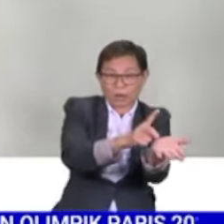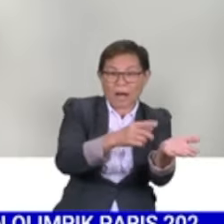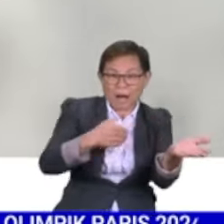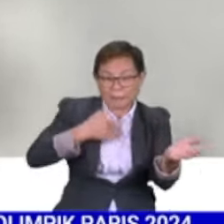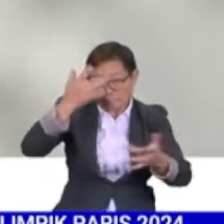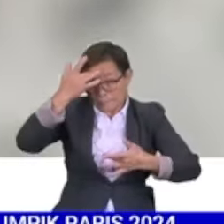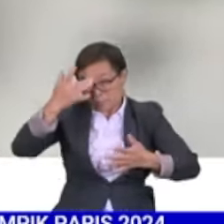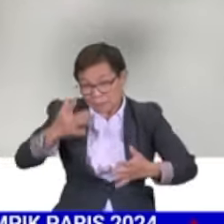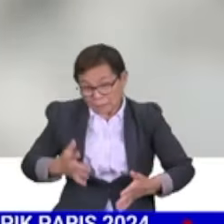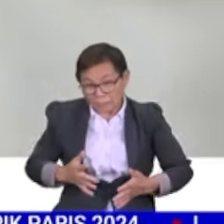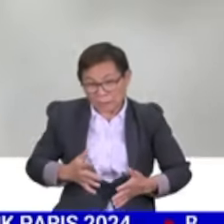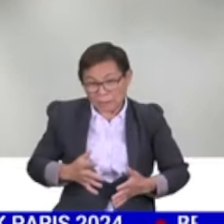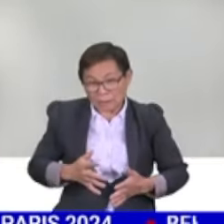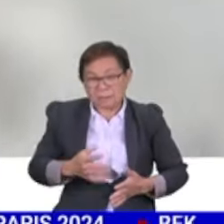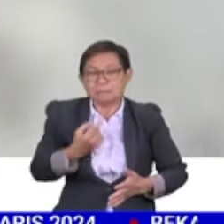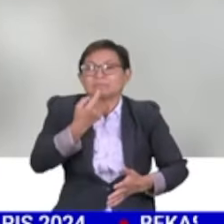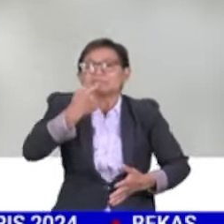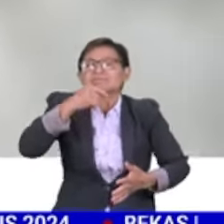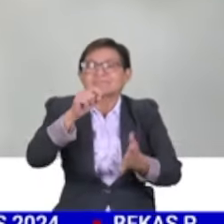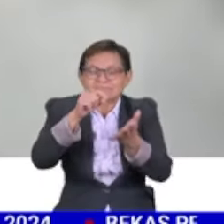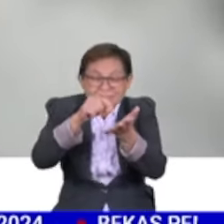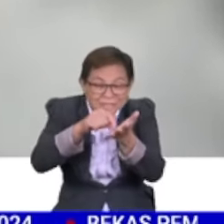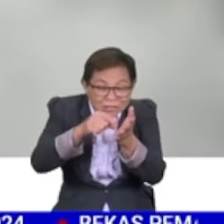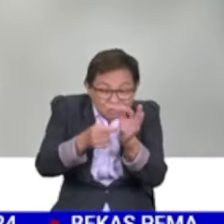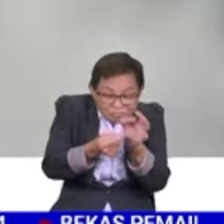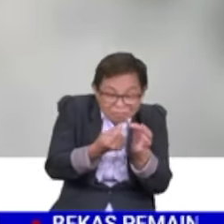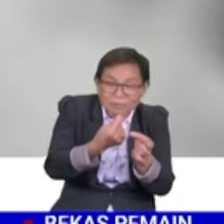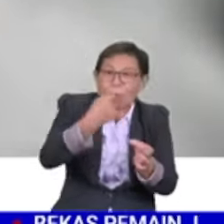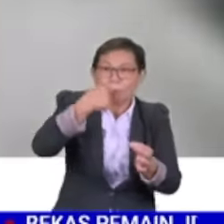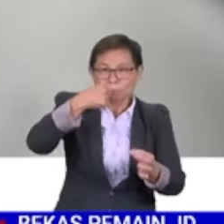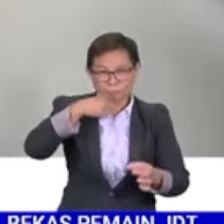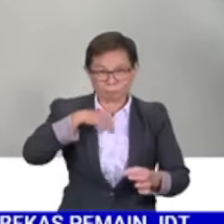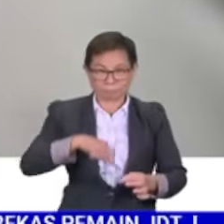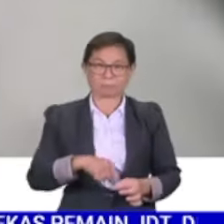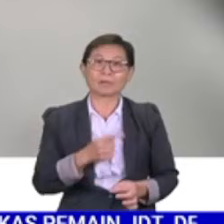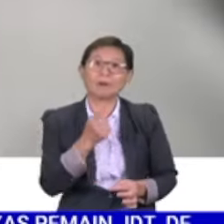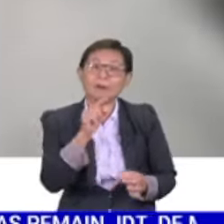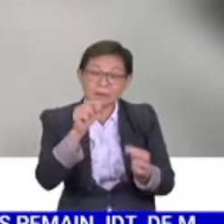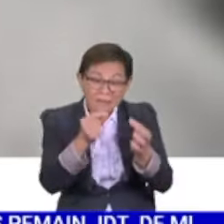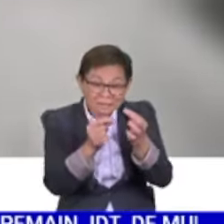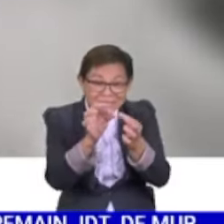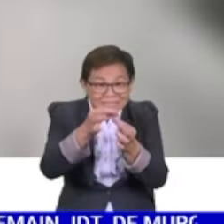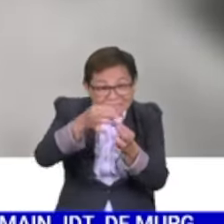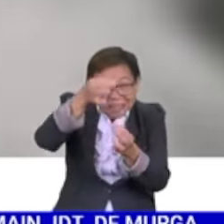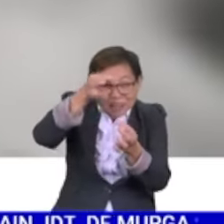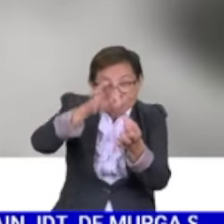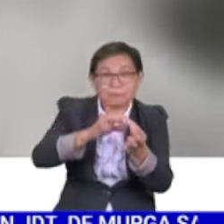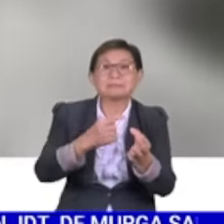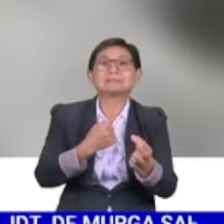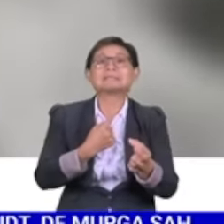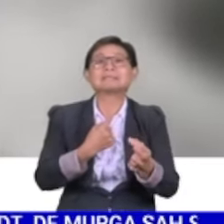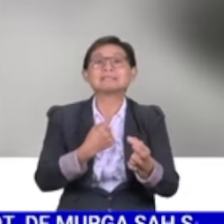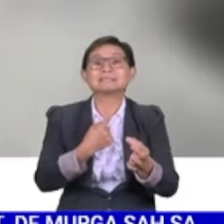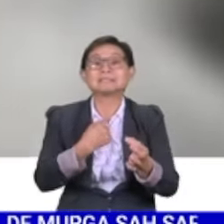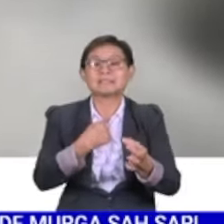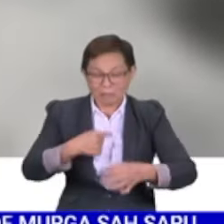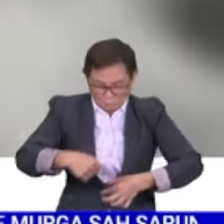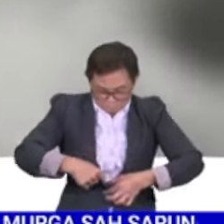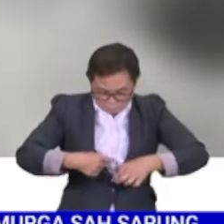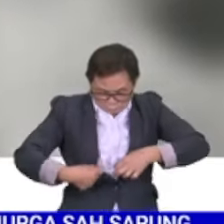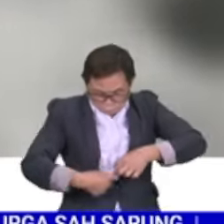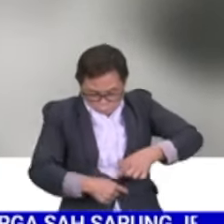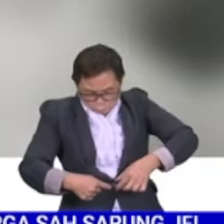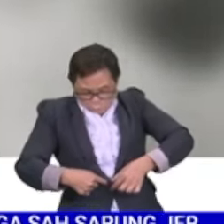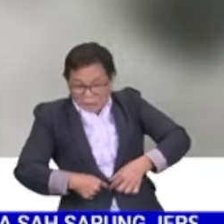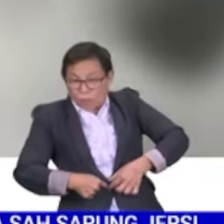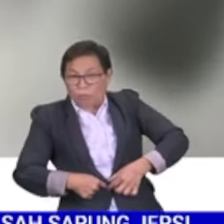seorang pesakit yang tertelan jarum peniti. Dia mendapati jarum yang tertelan itu telah tersangkut di bahagian usus. Orang